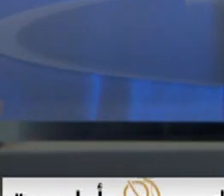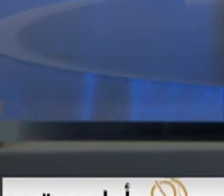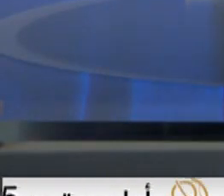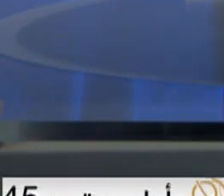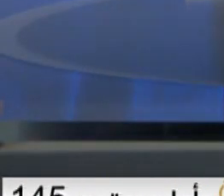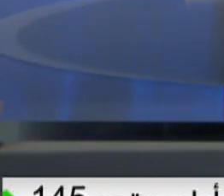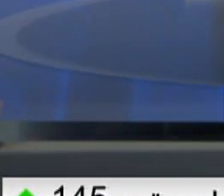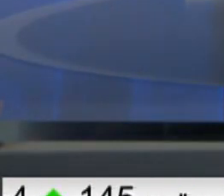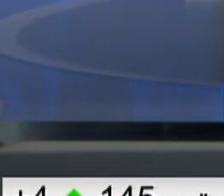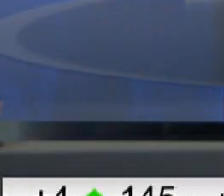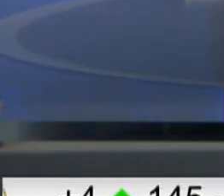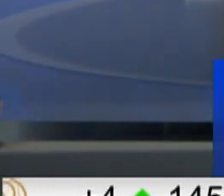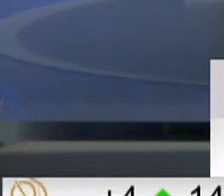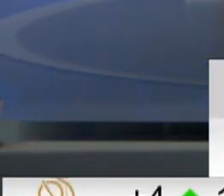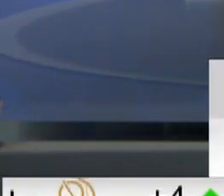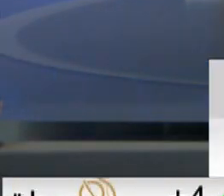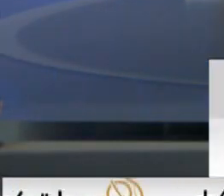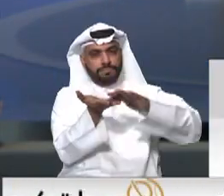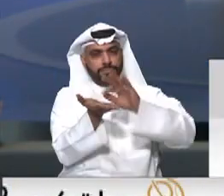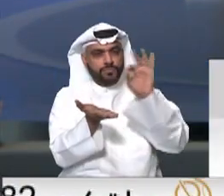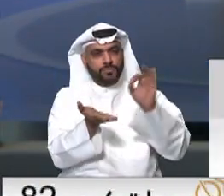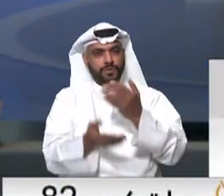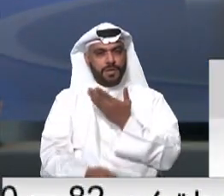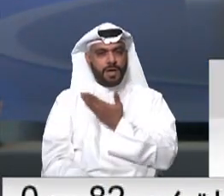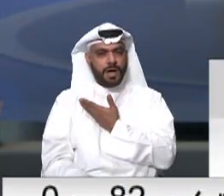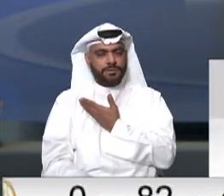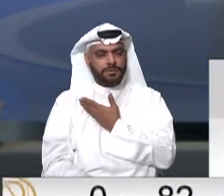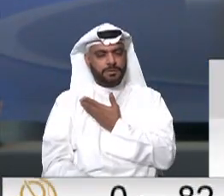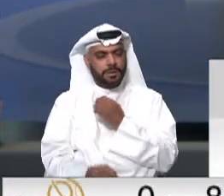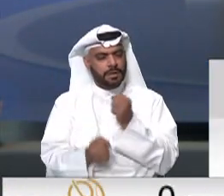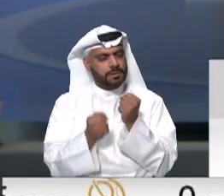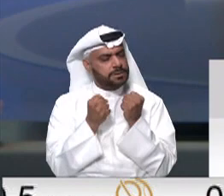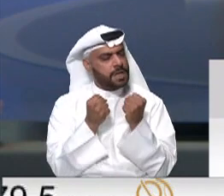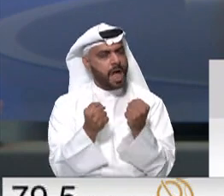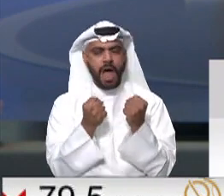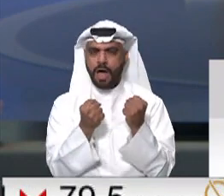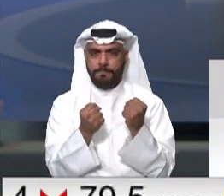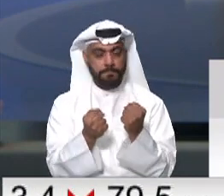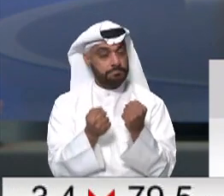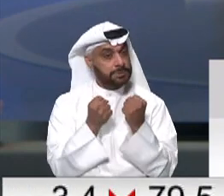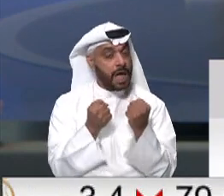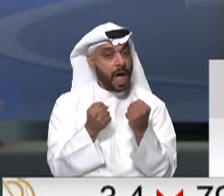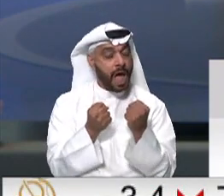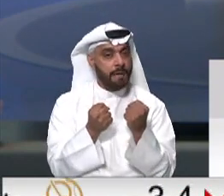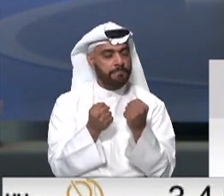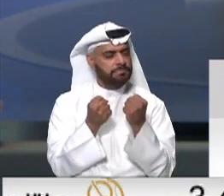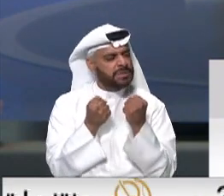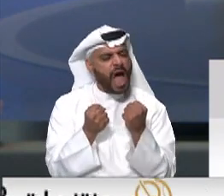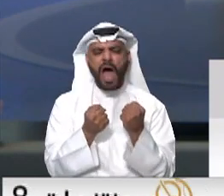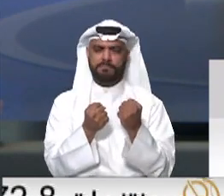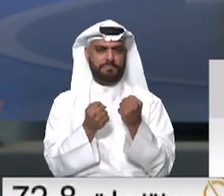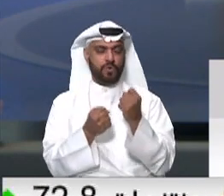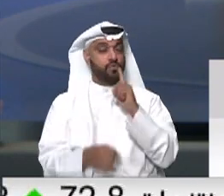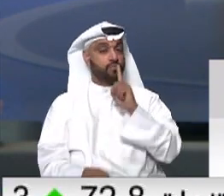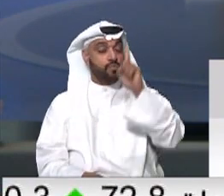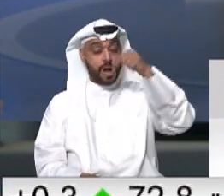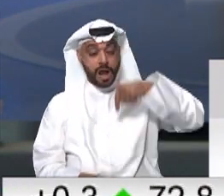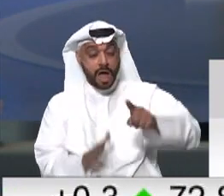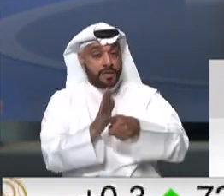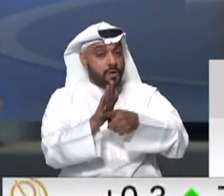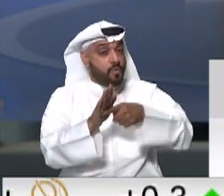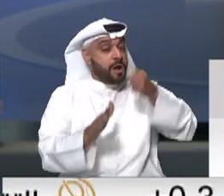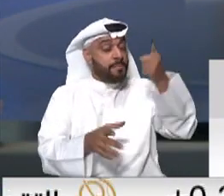يعيش اهالي قطاع غزه ظروفا انسانيه لا توصف وسط تحذير متصاعد من هجوم وشيك